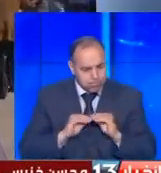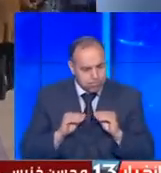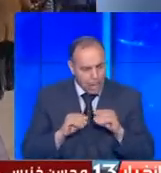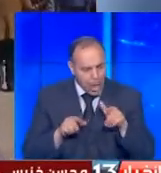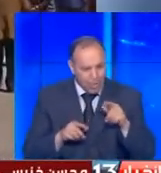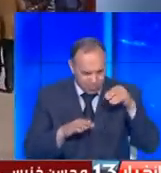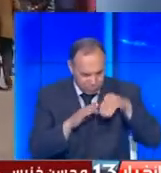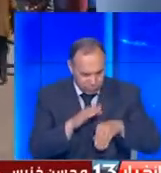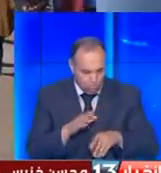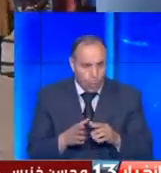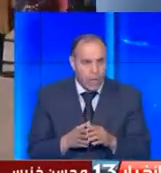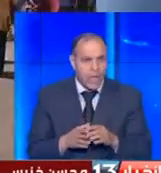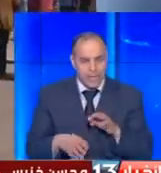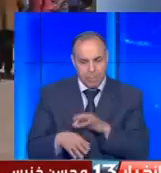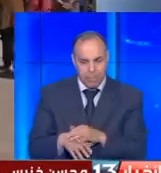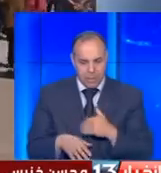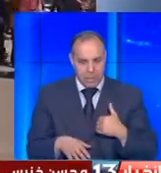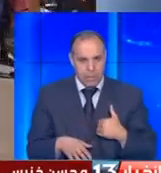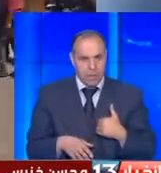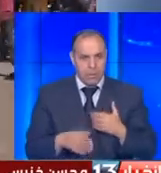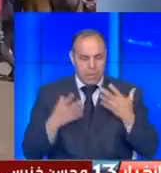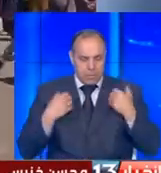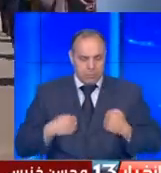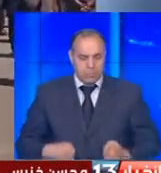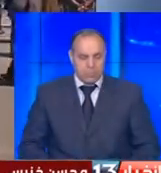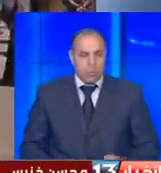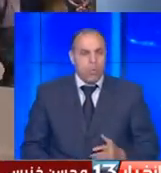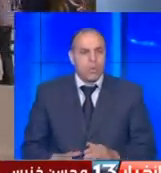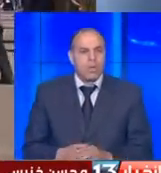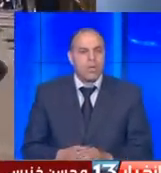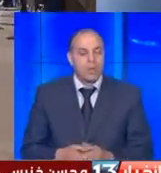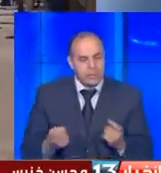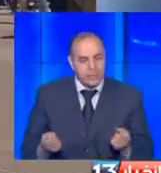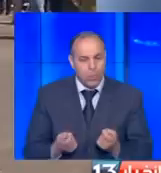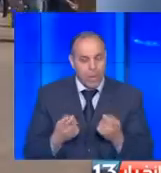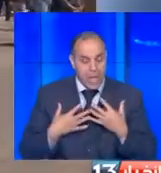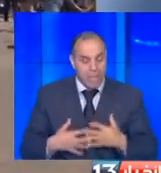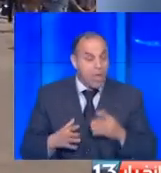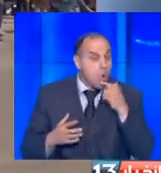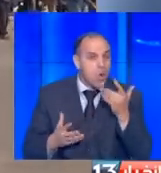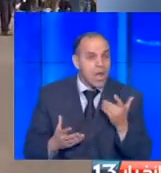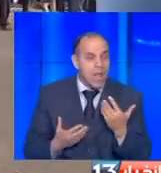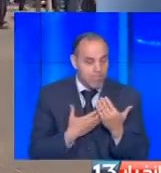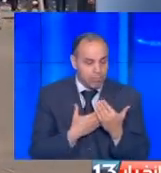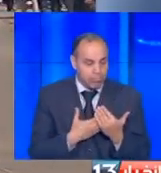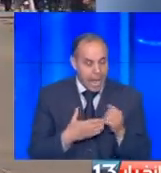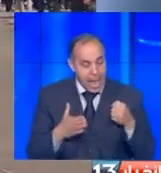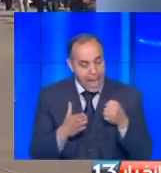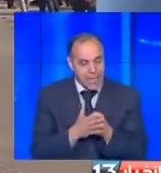كوناهم وجبنا لهم طبيب خاطر ولينا نخدموا بالكيسون، عملنا لهم فورماسيون على الكيسون كيفاش نحمي روحنا من